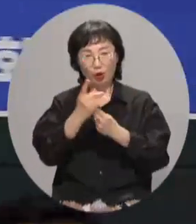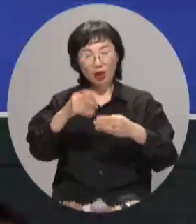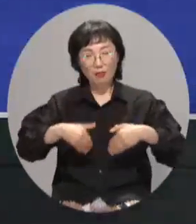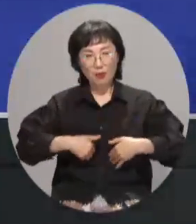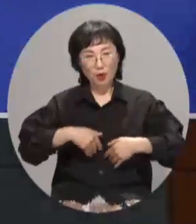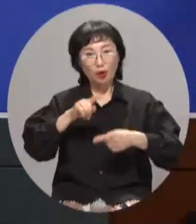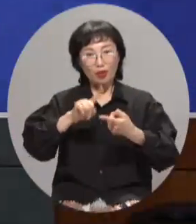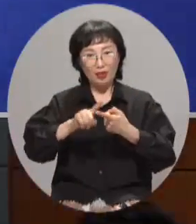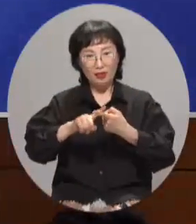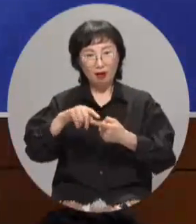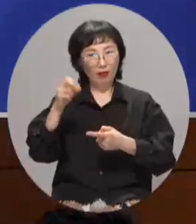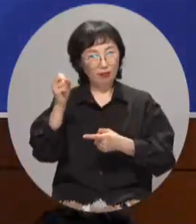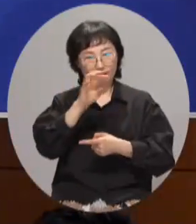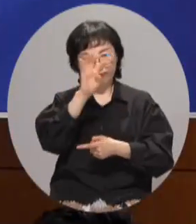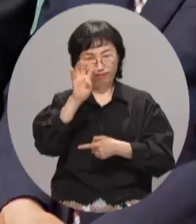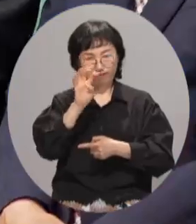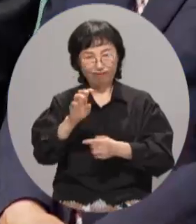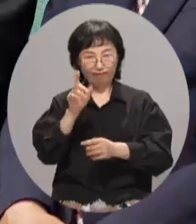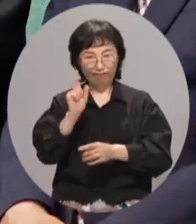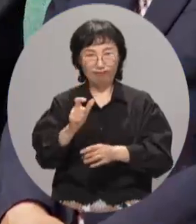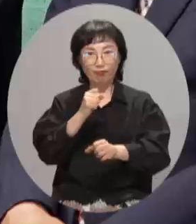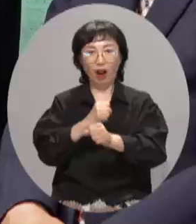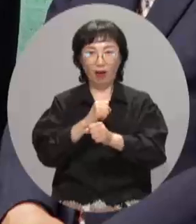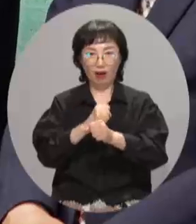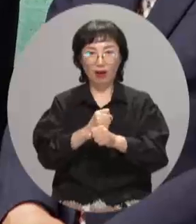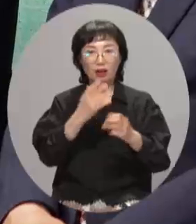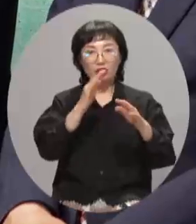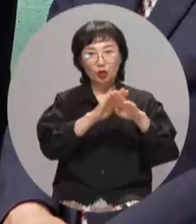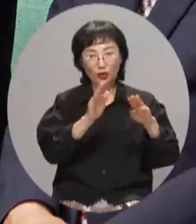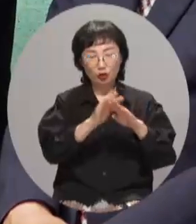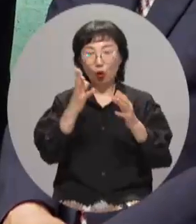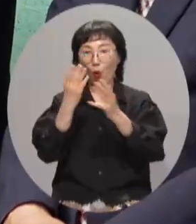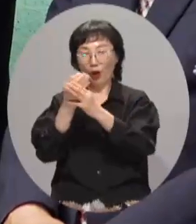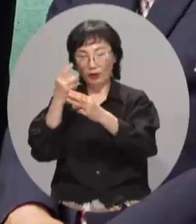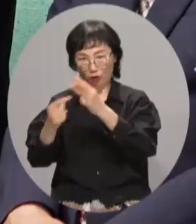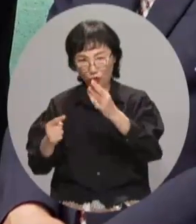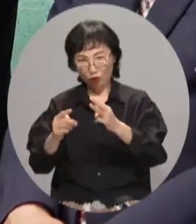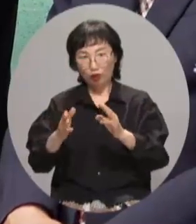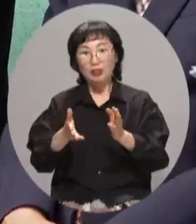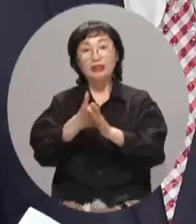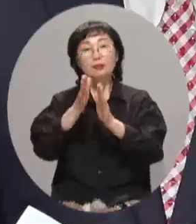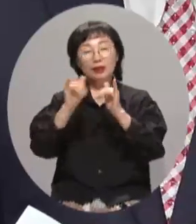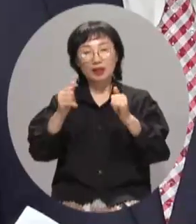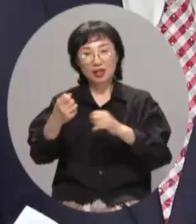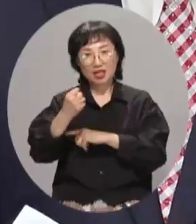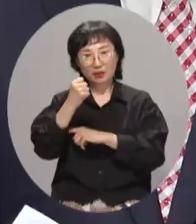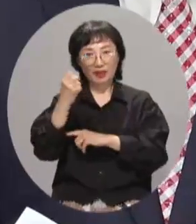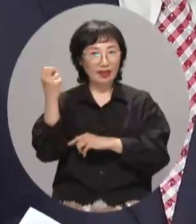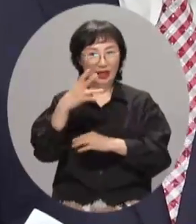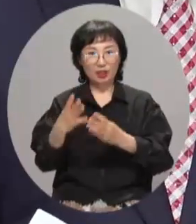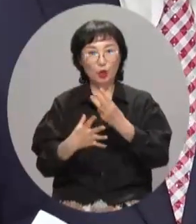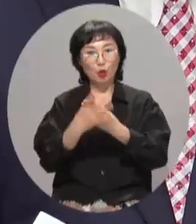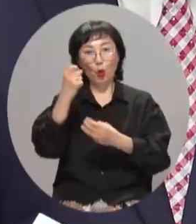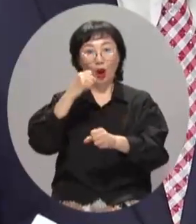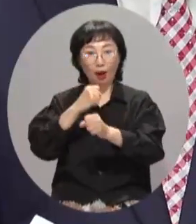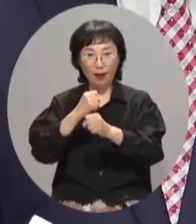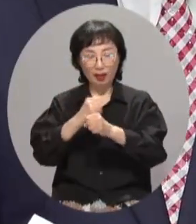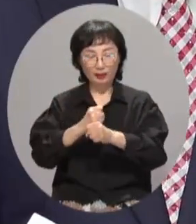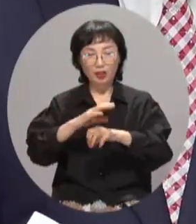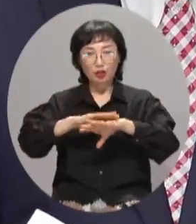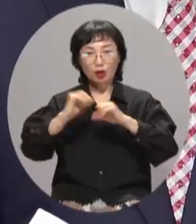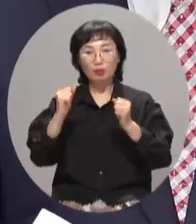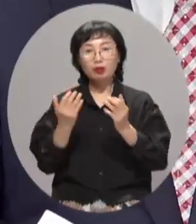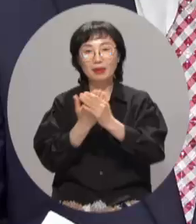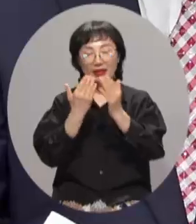강조했습니다. 일제가 갈라놓은 전주 완주를 주민들의 힘으로 다시 통합시켜 갈수록 쇠락해가는